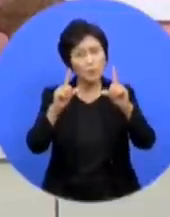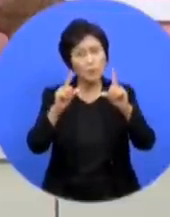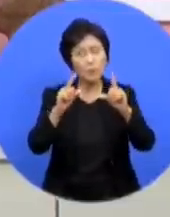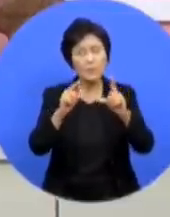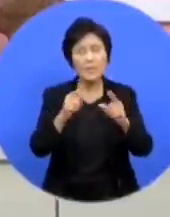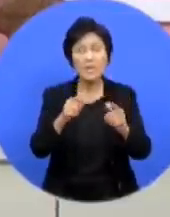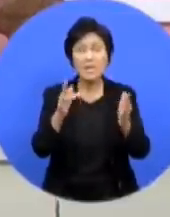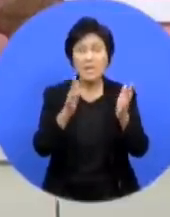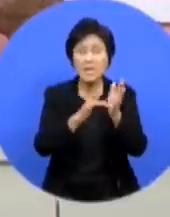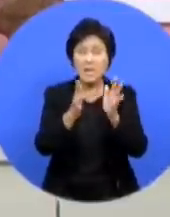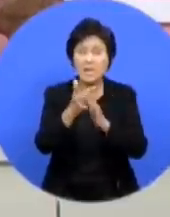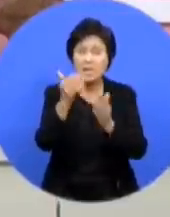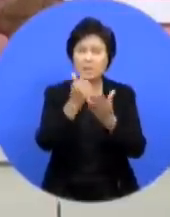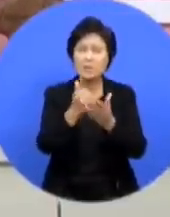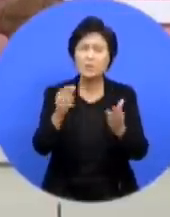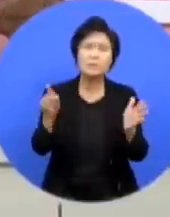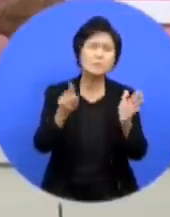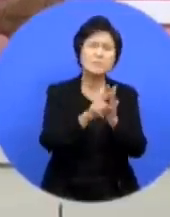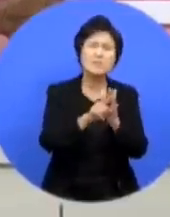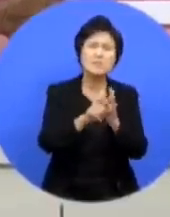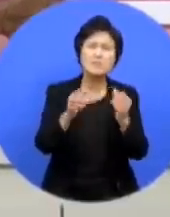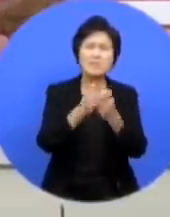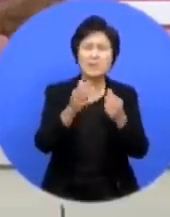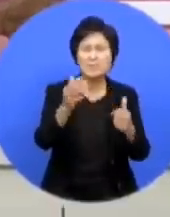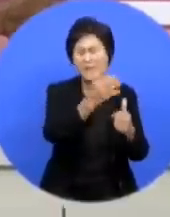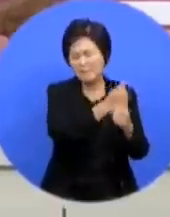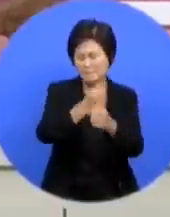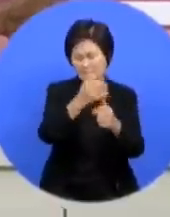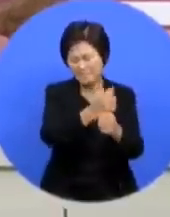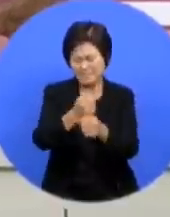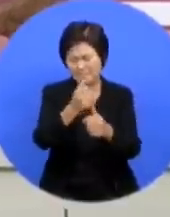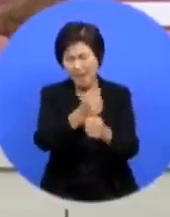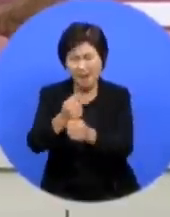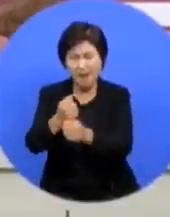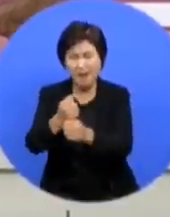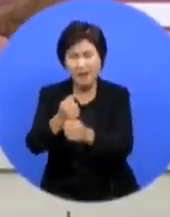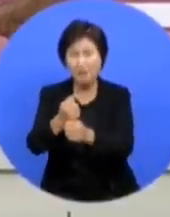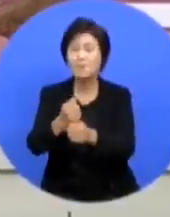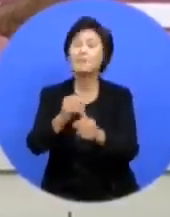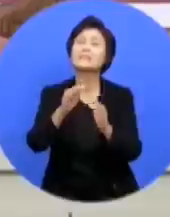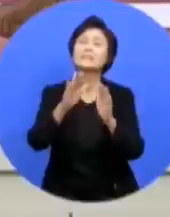잡혀가게 합니까? 저 죽음의 땅에 핍박의 땅에 왜 다시 잡혀가게 합니까?